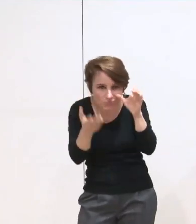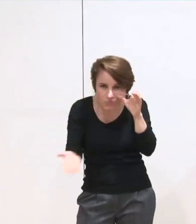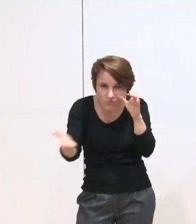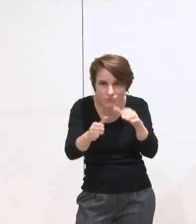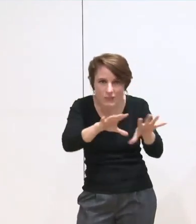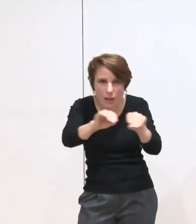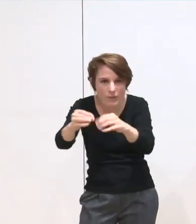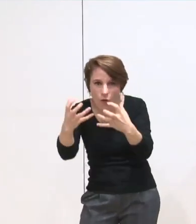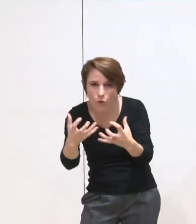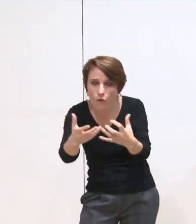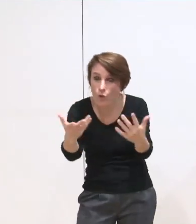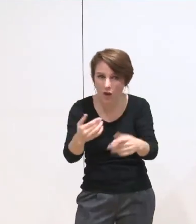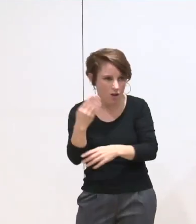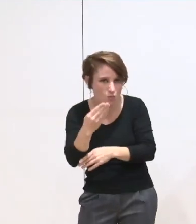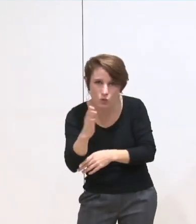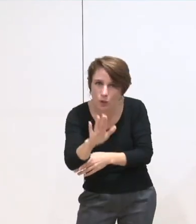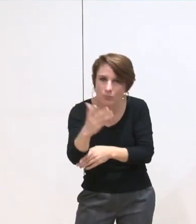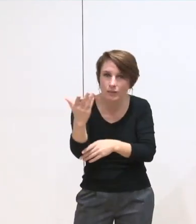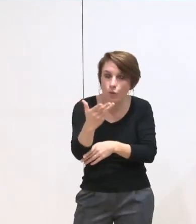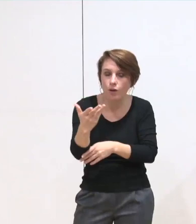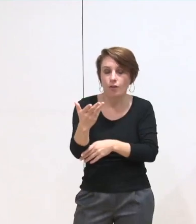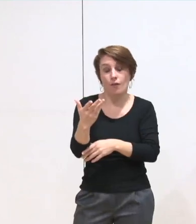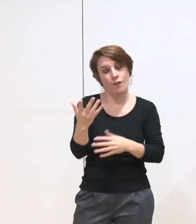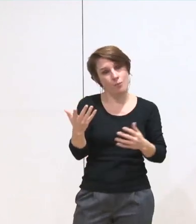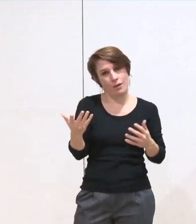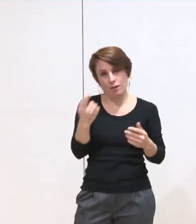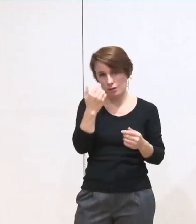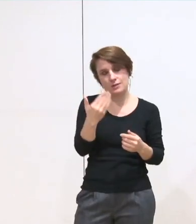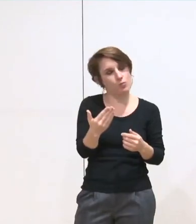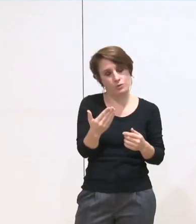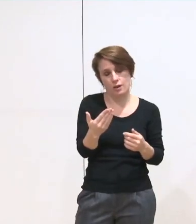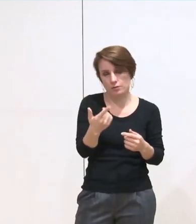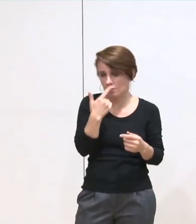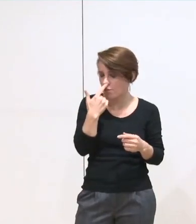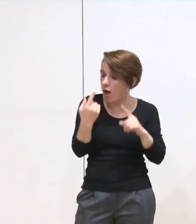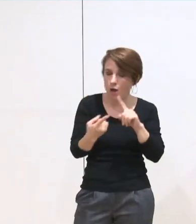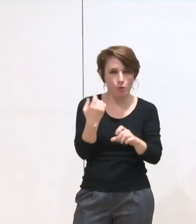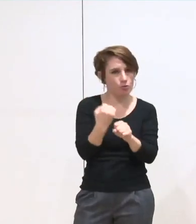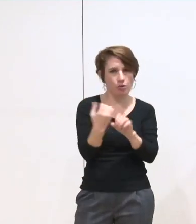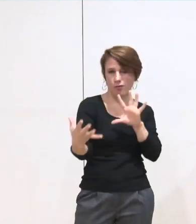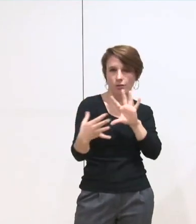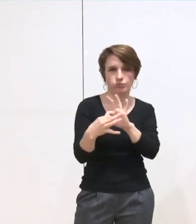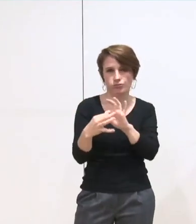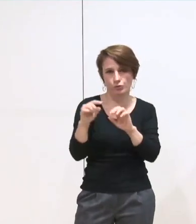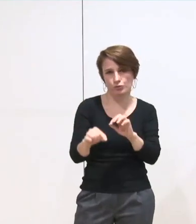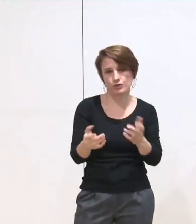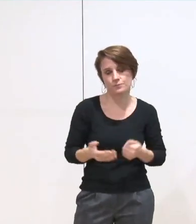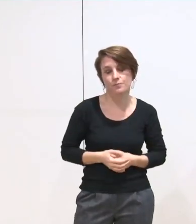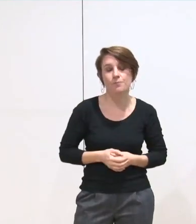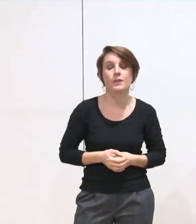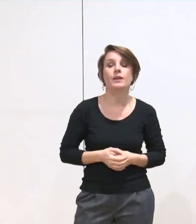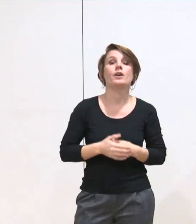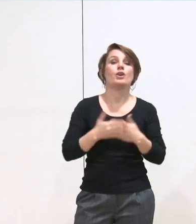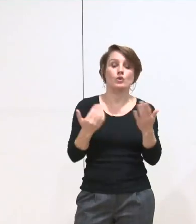à leurs besoins, coller aux réalités locales, il était indispensable de travailler avec eux. Donc pour rédiger la